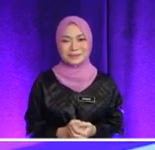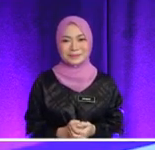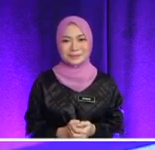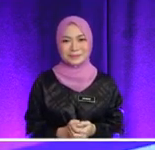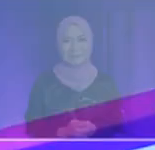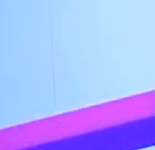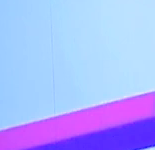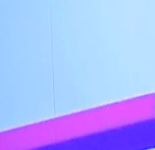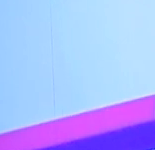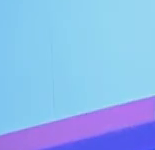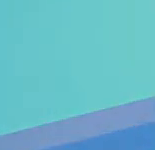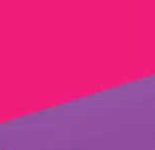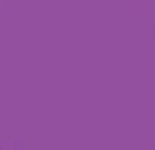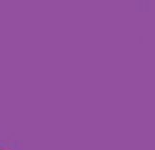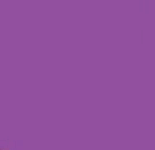ini